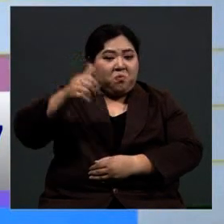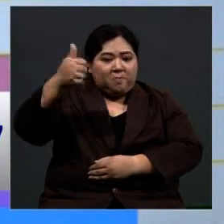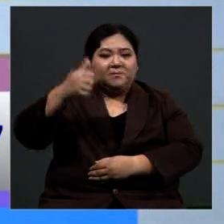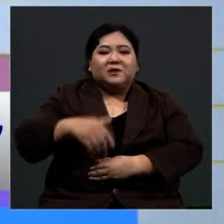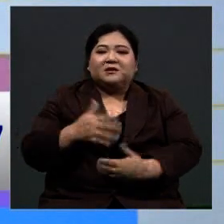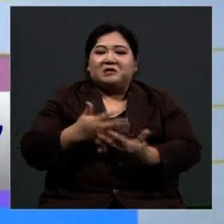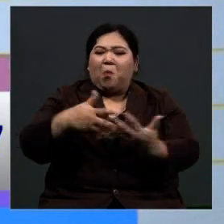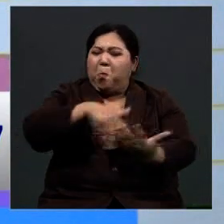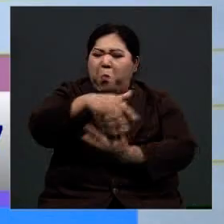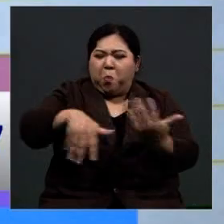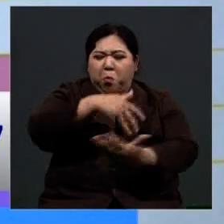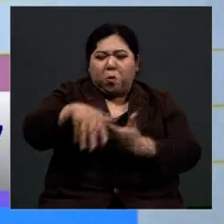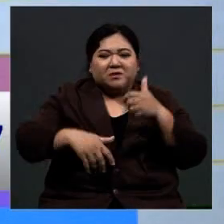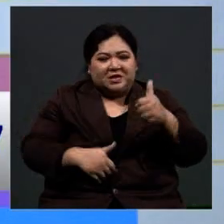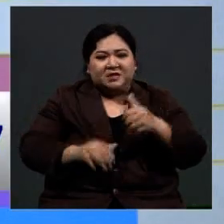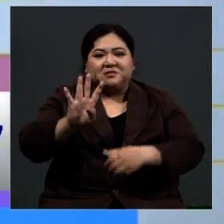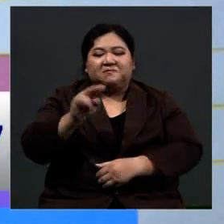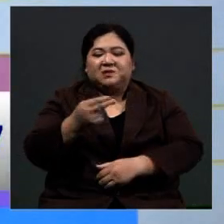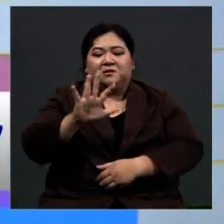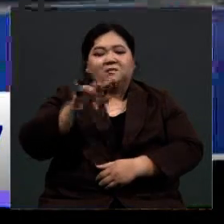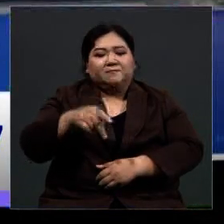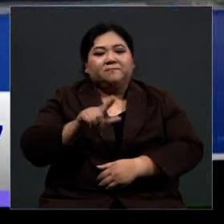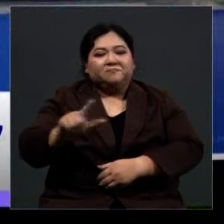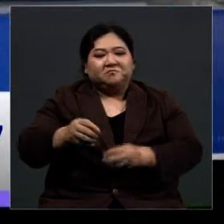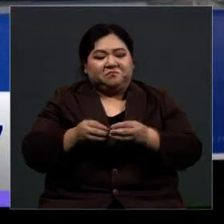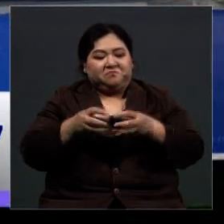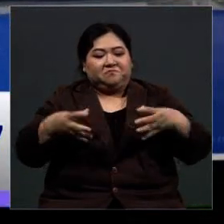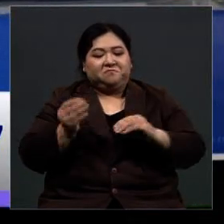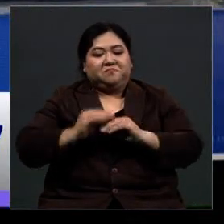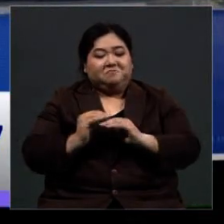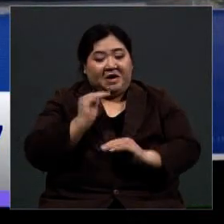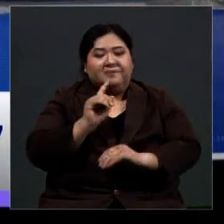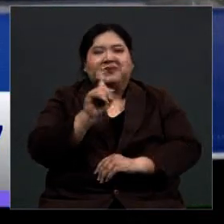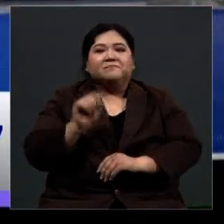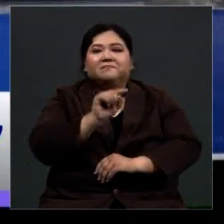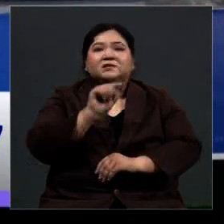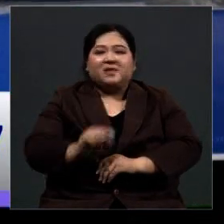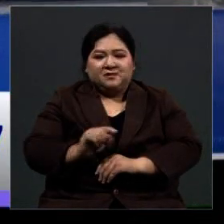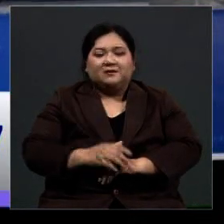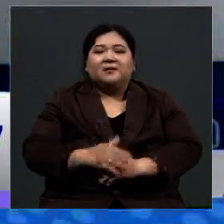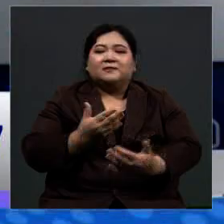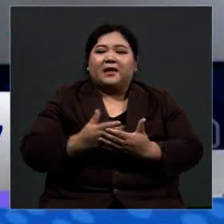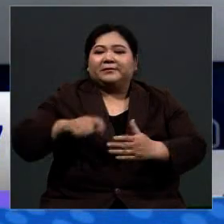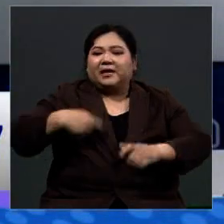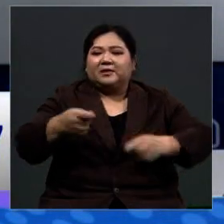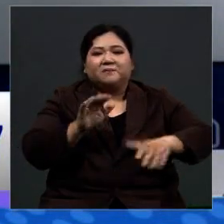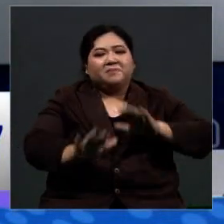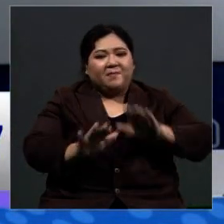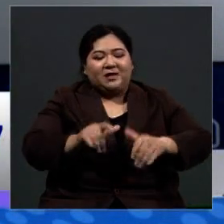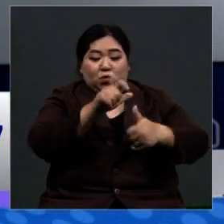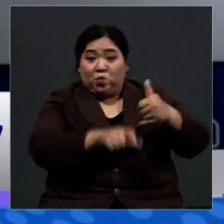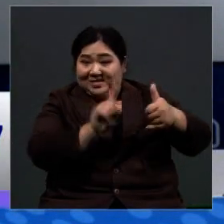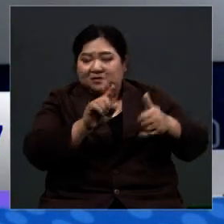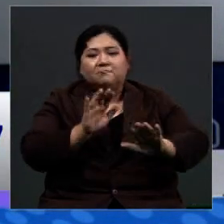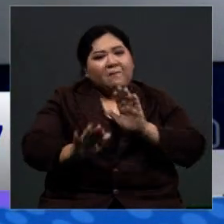เงินจะสะพัดในช่วงนี้ 45,000ล้านบาทขยายตัว 1%มูลค่าการใช้จ่ายเฉลี่ยในช่วงเทศกาลกินเจต่อคนจะ